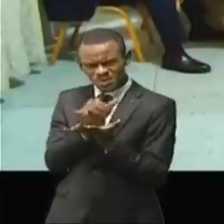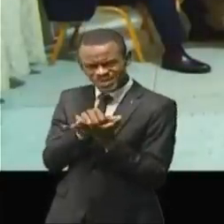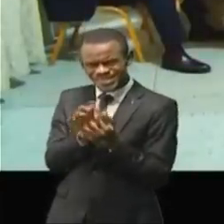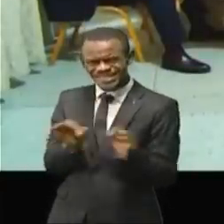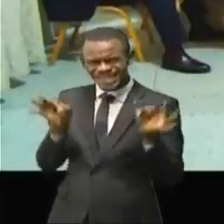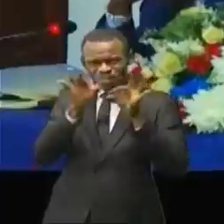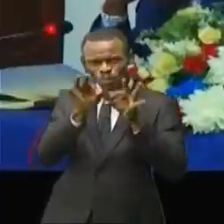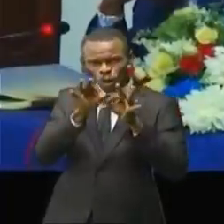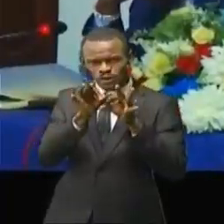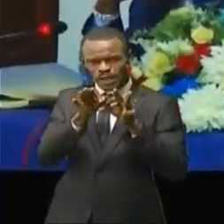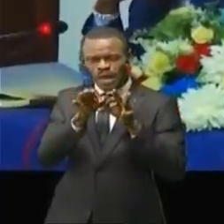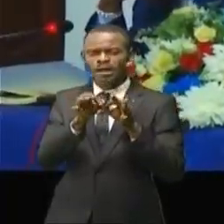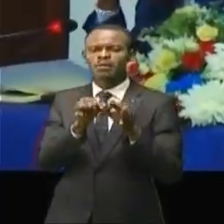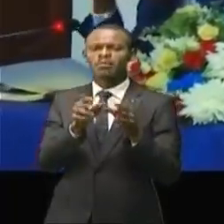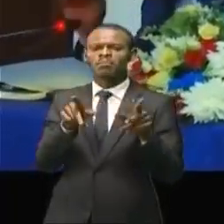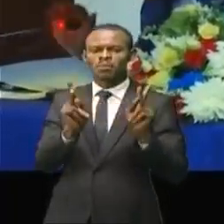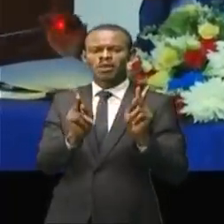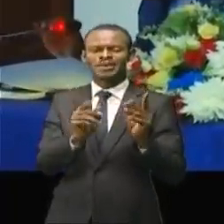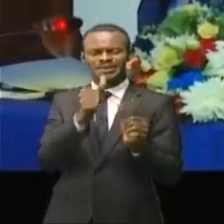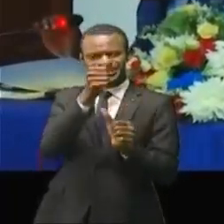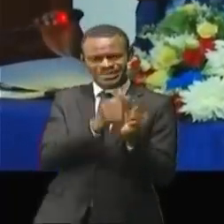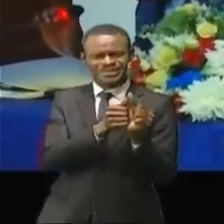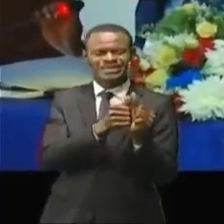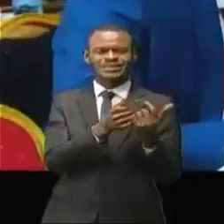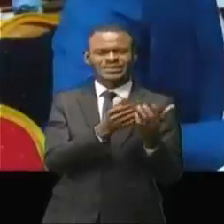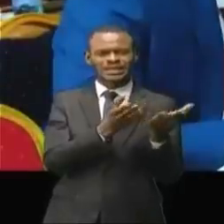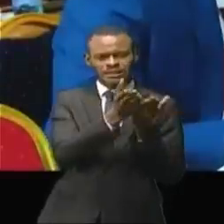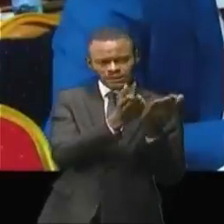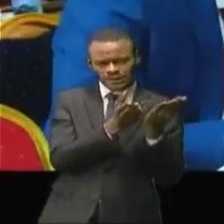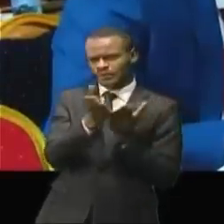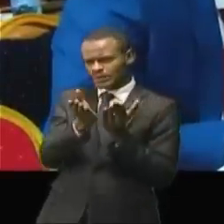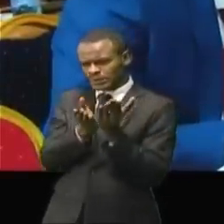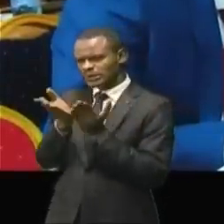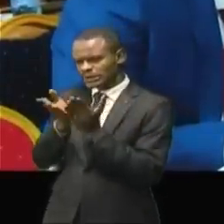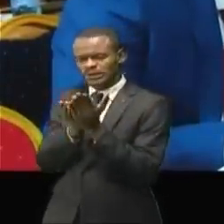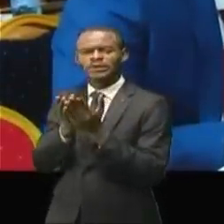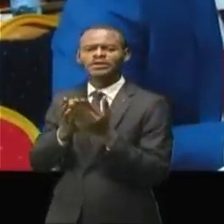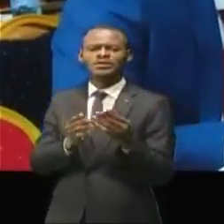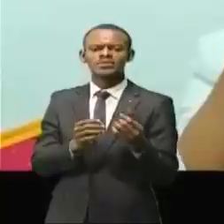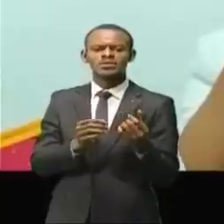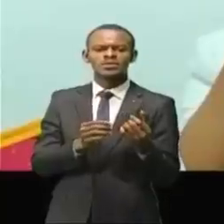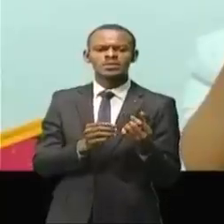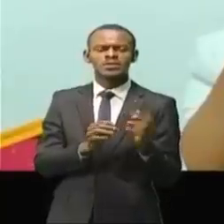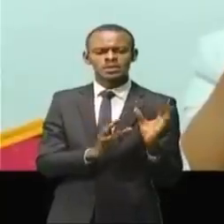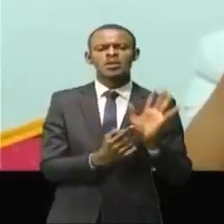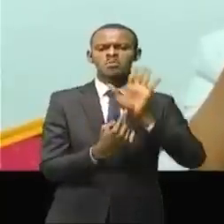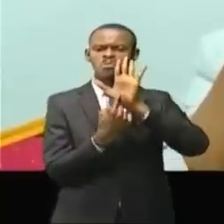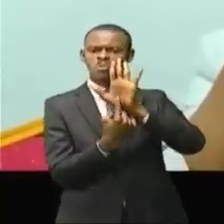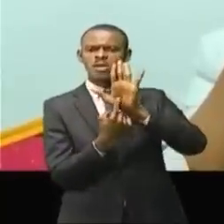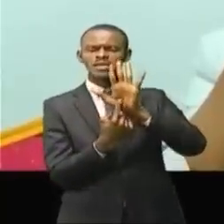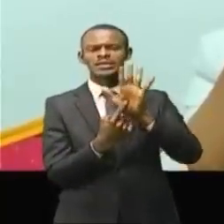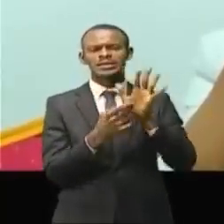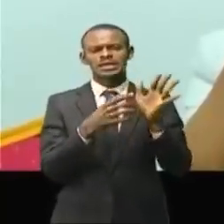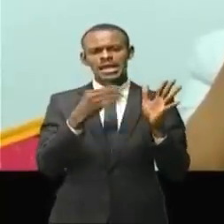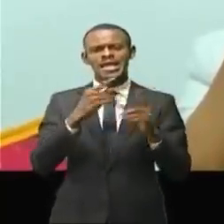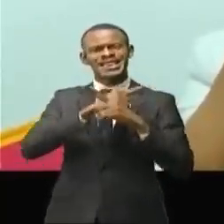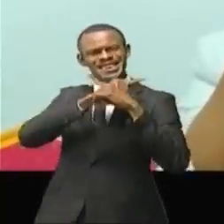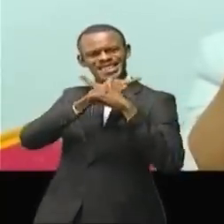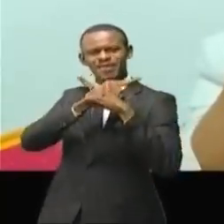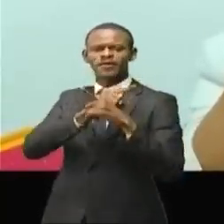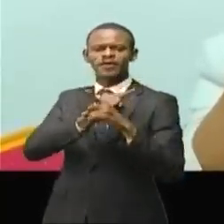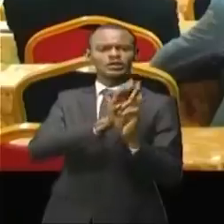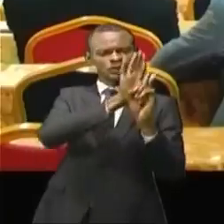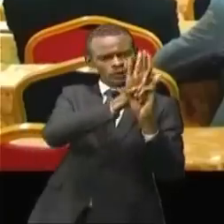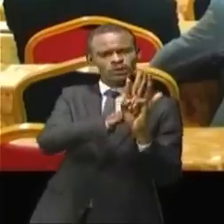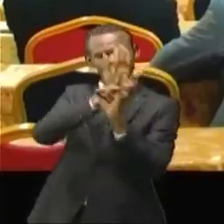directement de l'institution présidence de la République de présenter et de défendre ses prévisions budgétaires pour